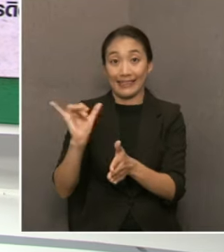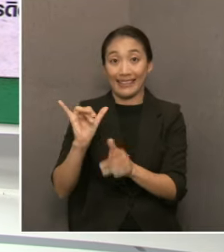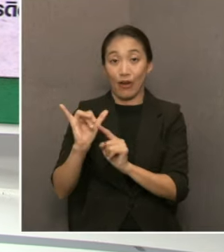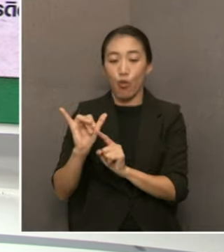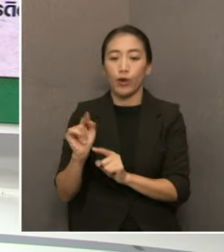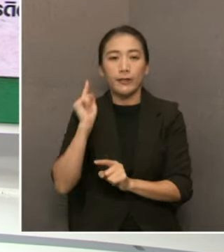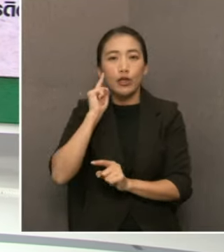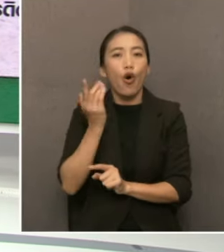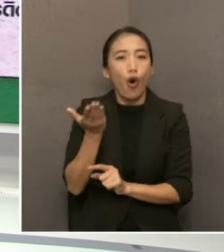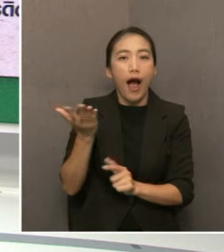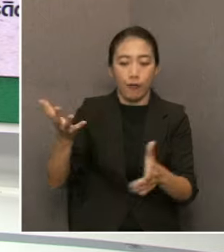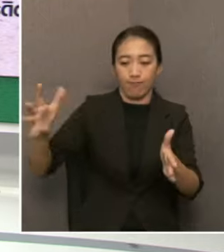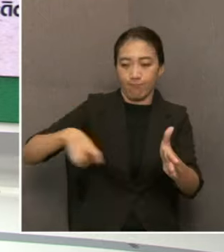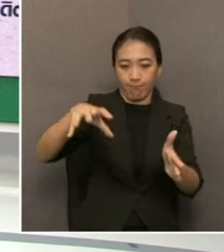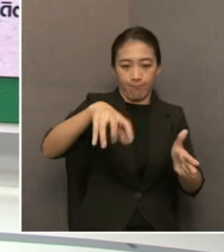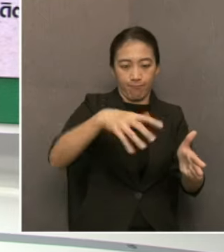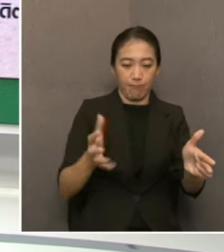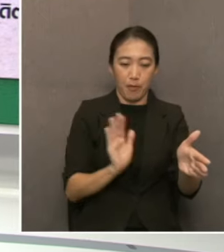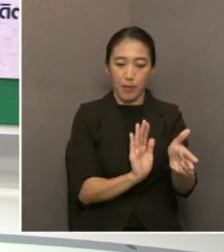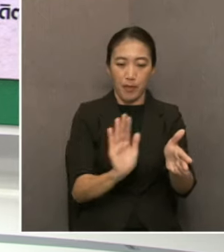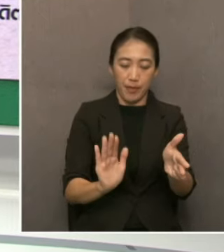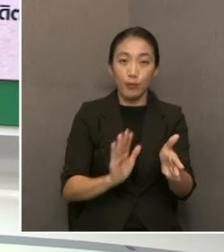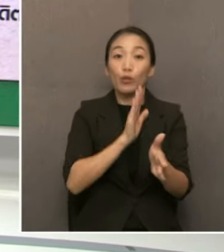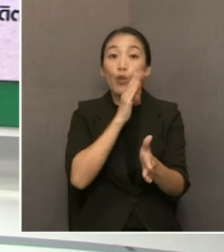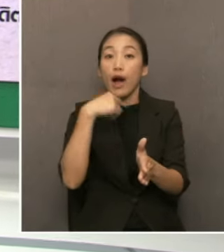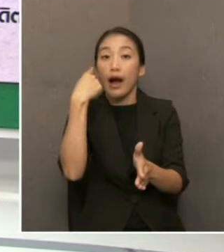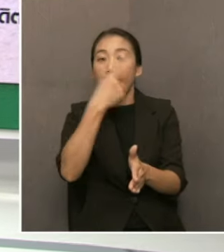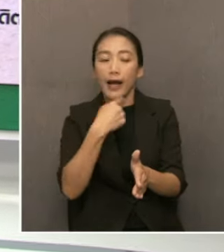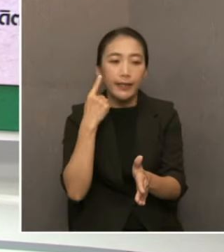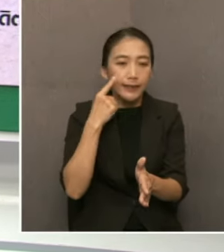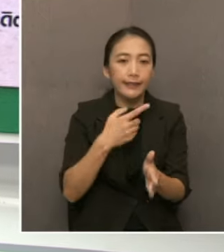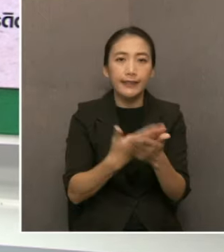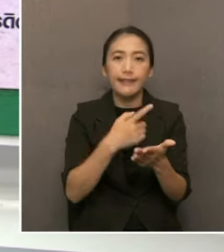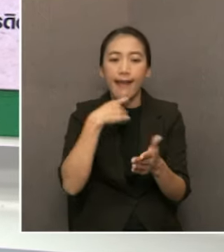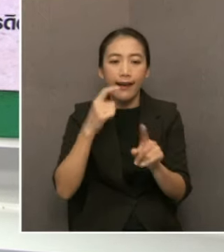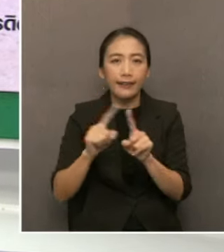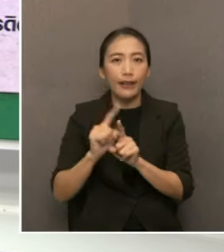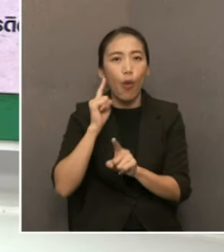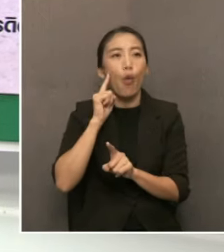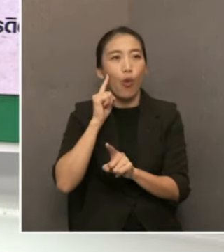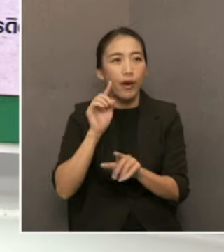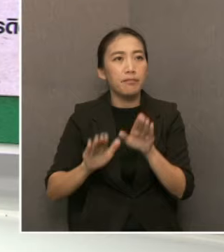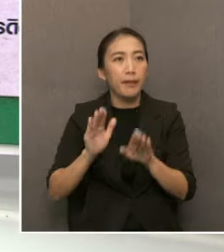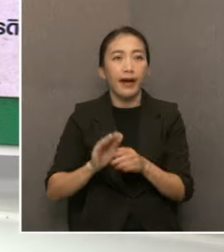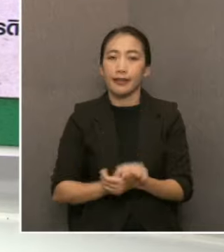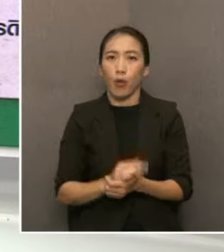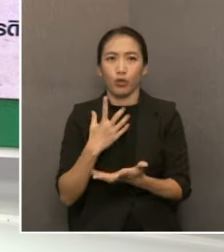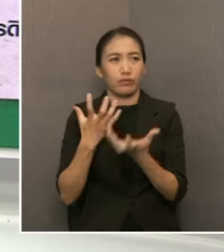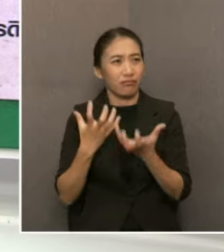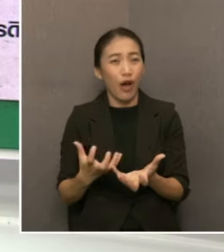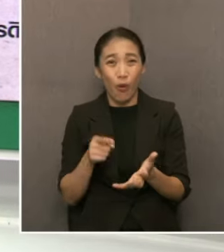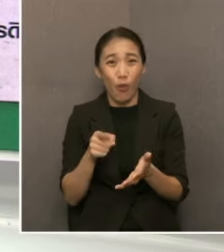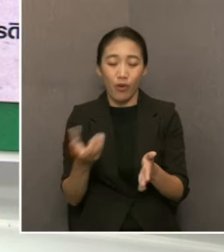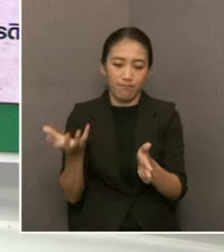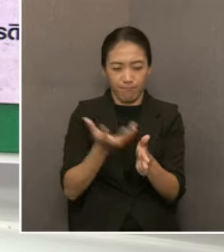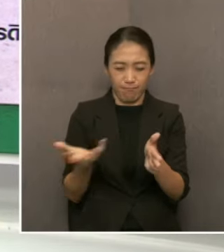านกิโลกรัมเทียบได้กับ20ล้านมื้อเลยนะคะมีหลายคนได้อิ่มจากปริมาณอาหารส่วนเกินเหล่านี้แล้วก็ยังช่วยโลกค่ะ